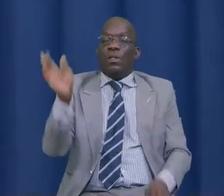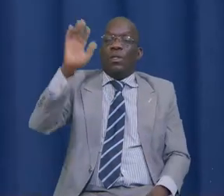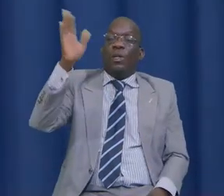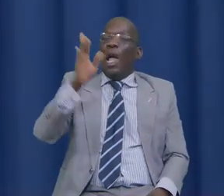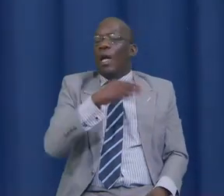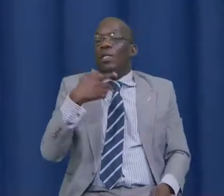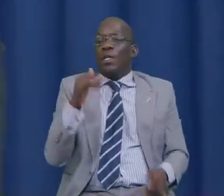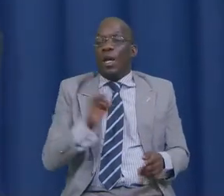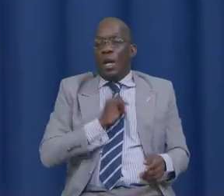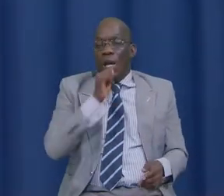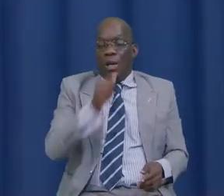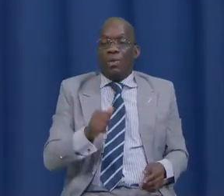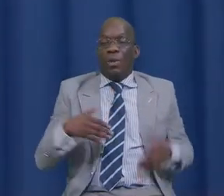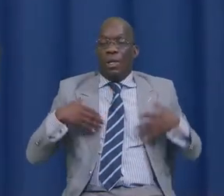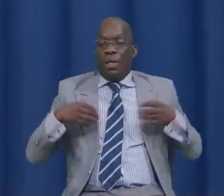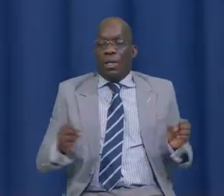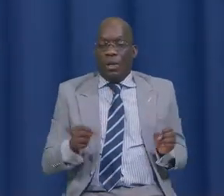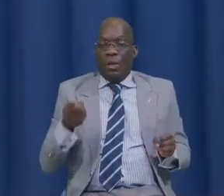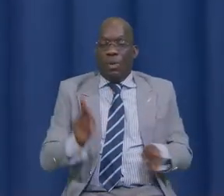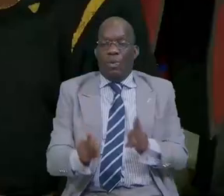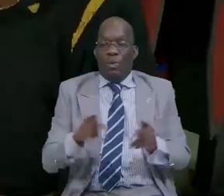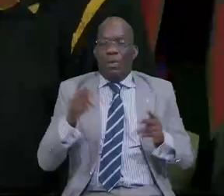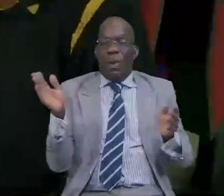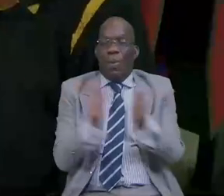suis guéri. Les gens acclamaient.